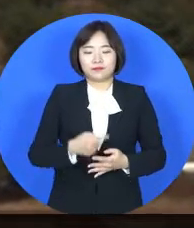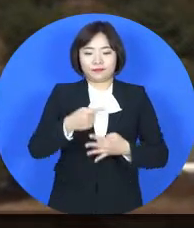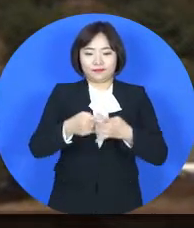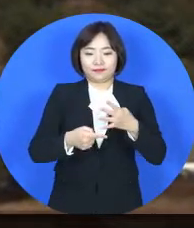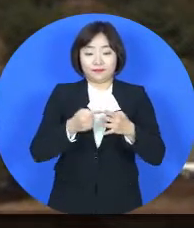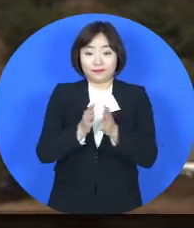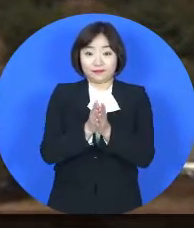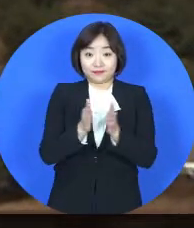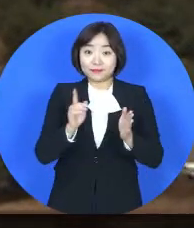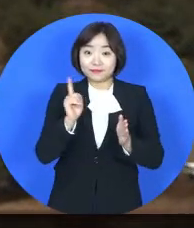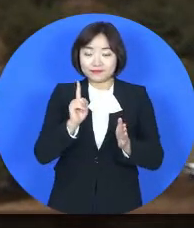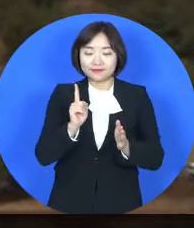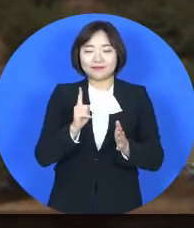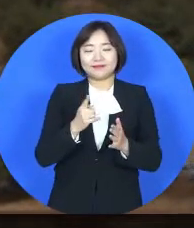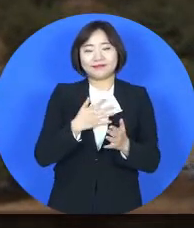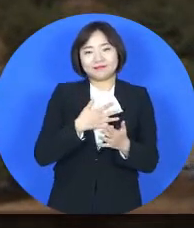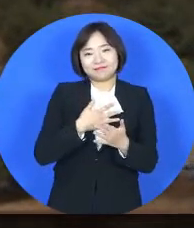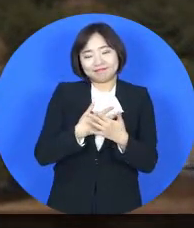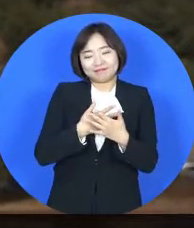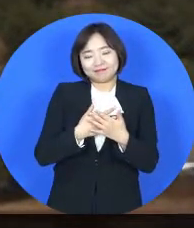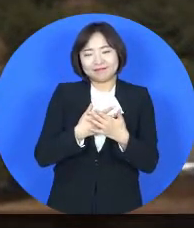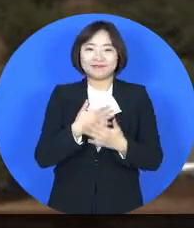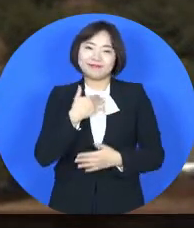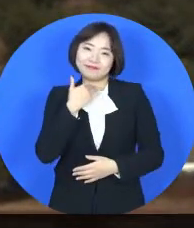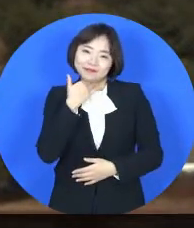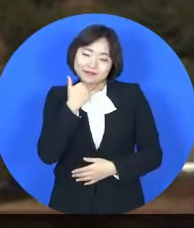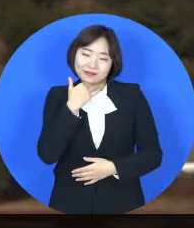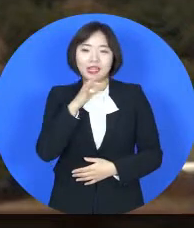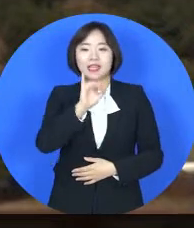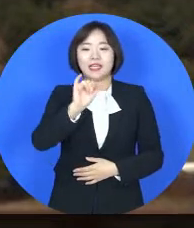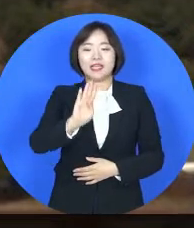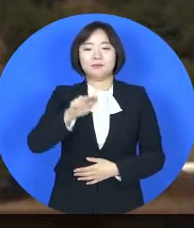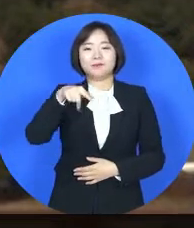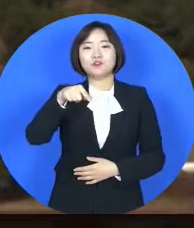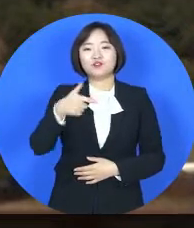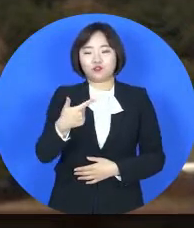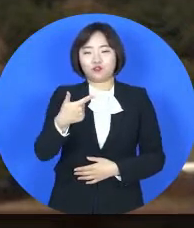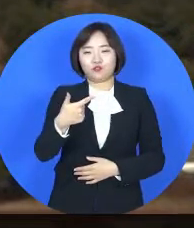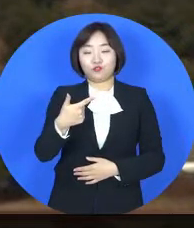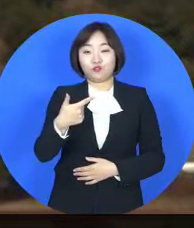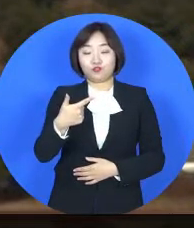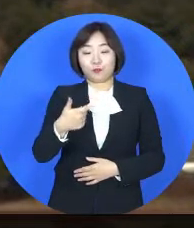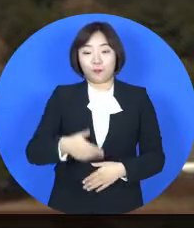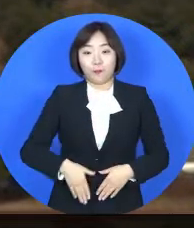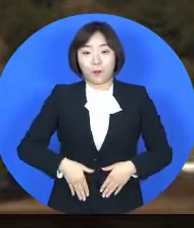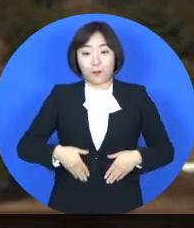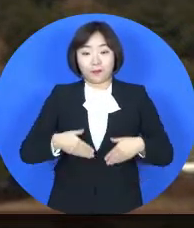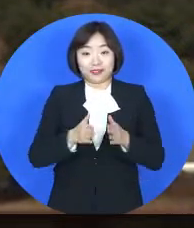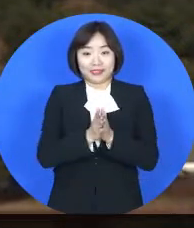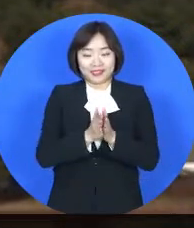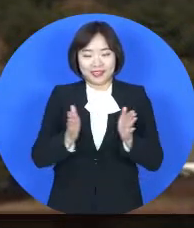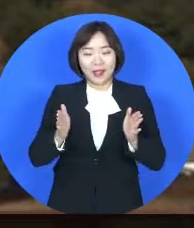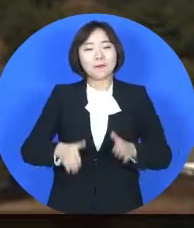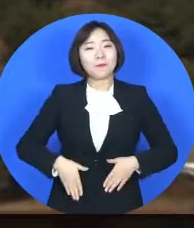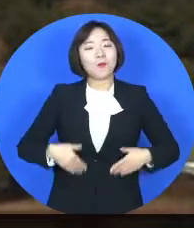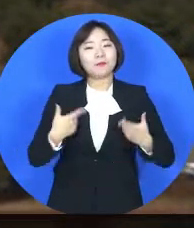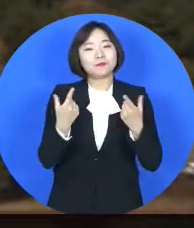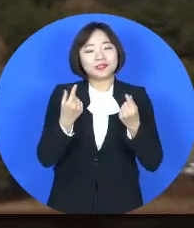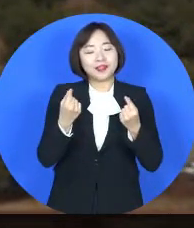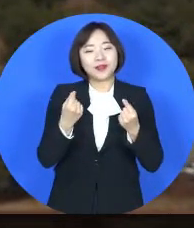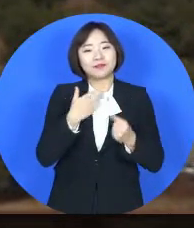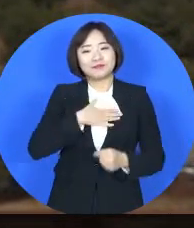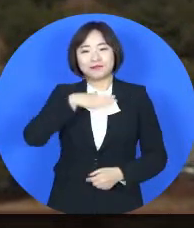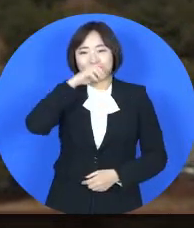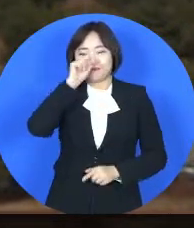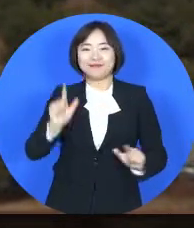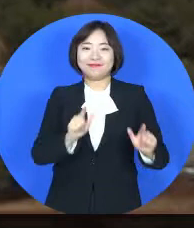24절기의 시작은 기다림과 설레임을 가득 담은 절기 입춘인데요. 입춘을 맞아 봄의 따뜻함처럼 기분 좋은 한 주